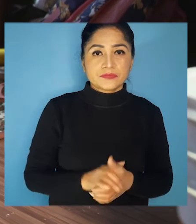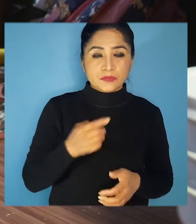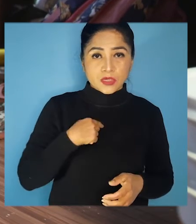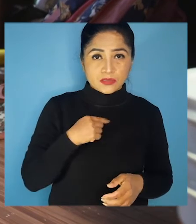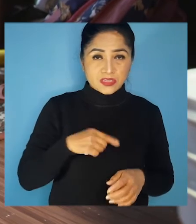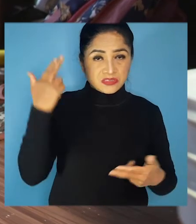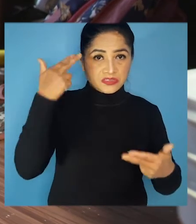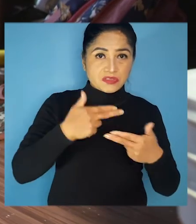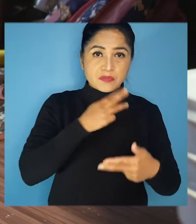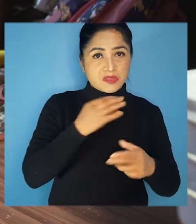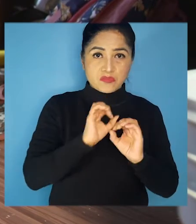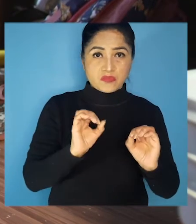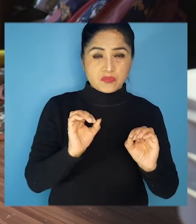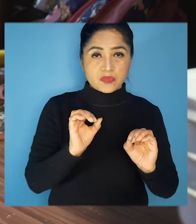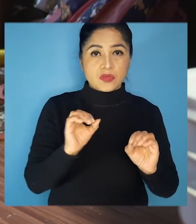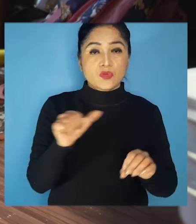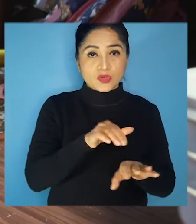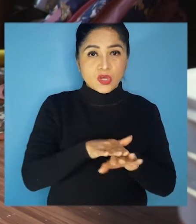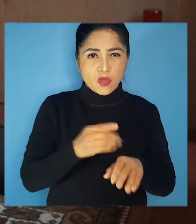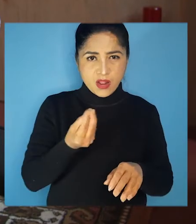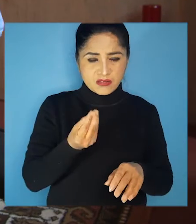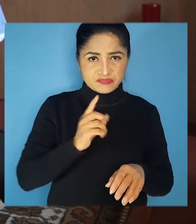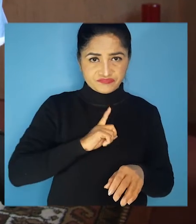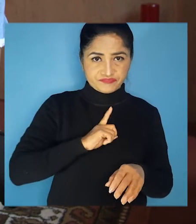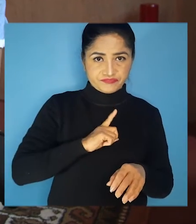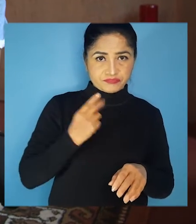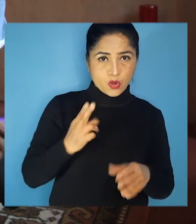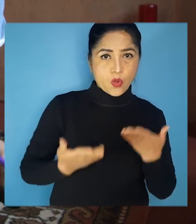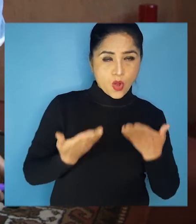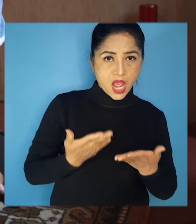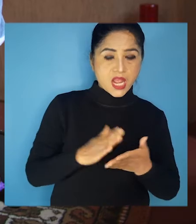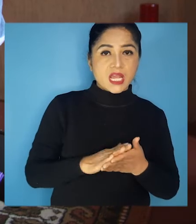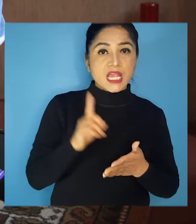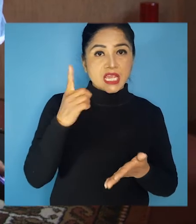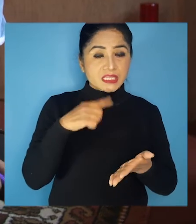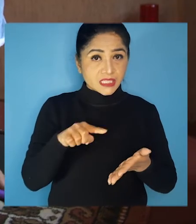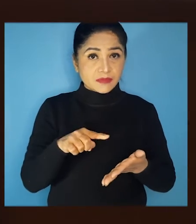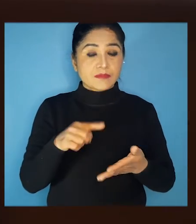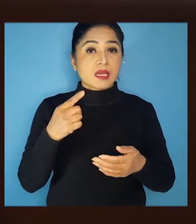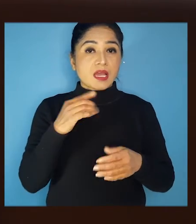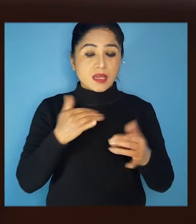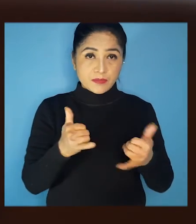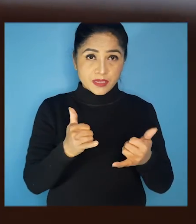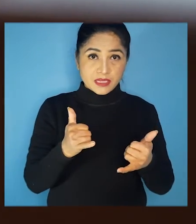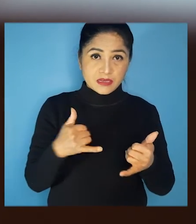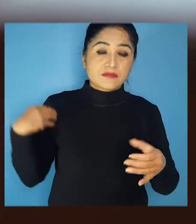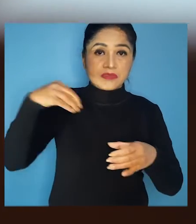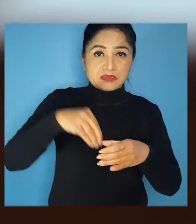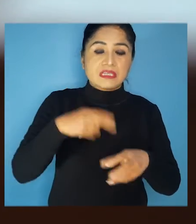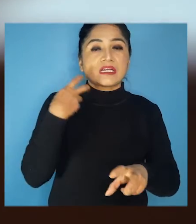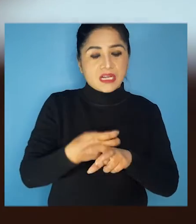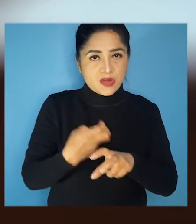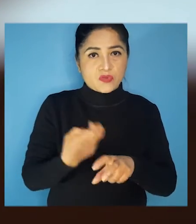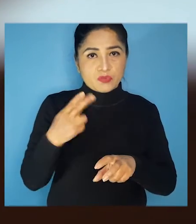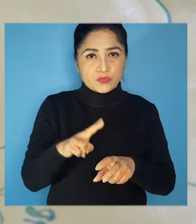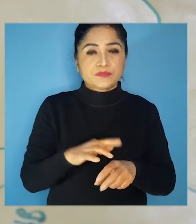ani ma ta jan nachineko manche uniharu alikatai ta hichkichaune nai thie ek din mai bachcha lai khel ma bhulyauna garo thiyo